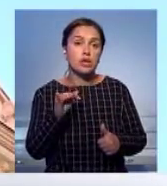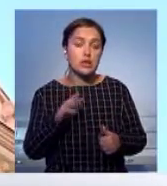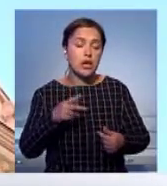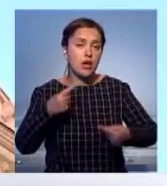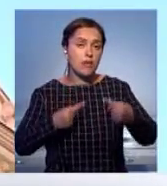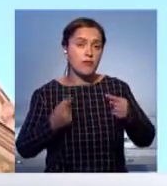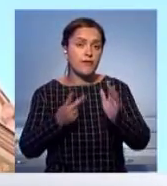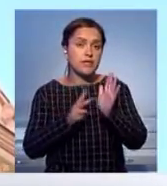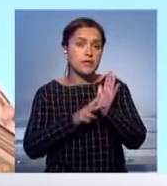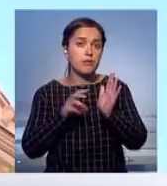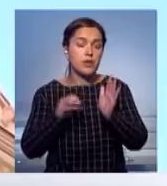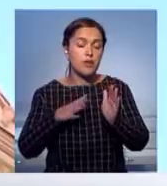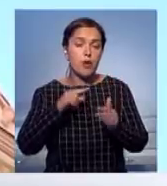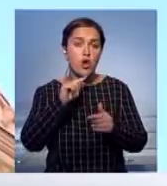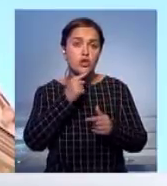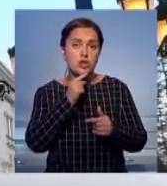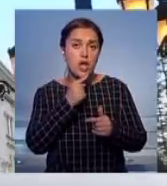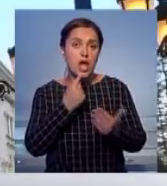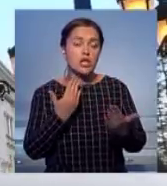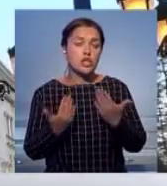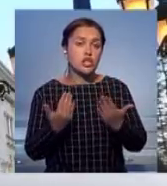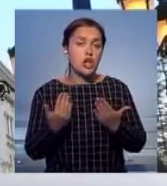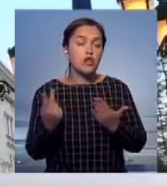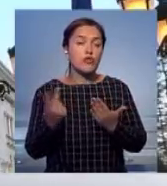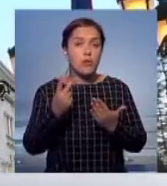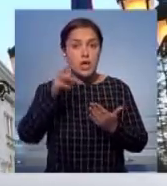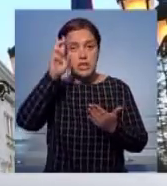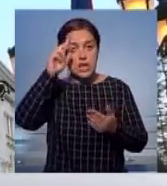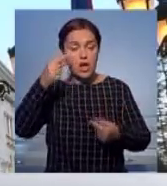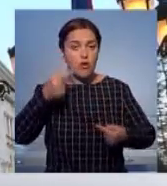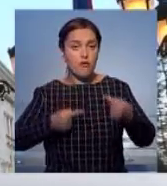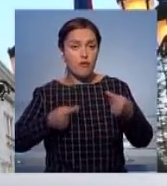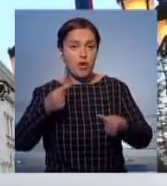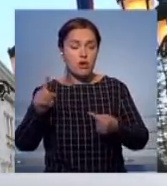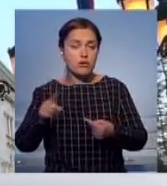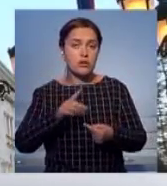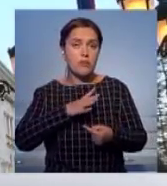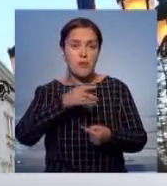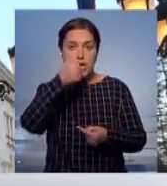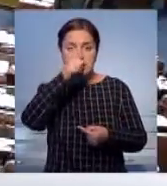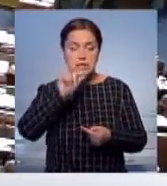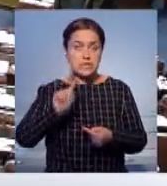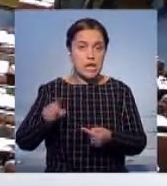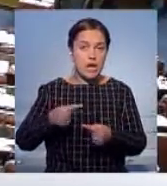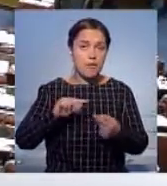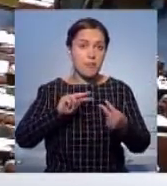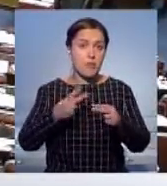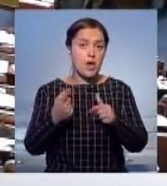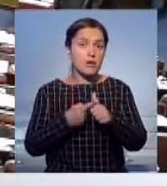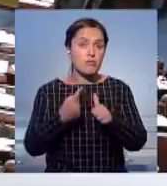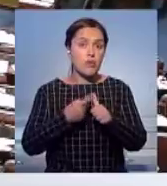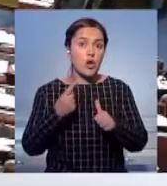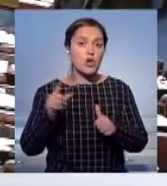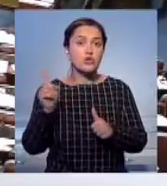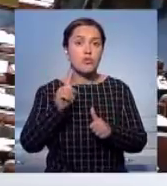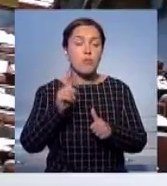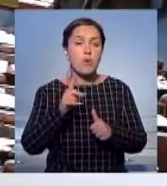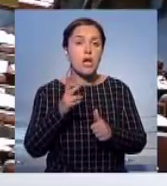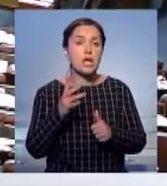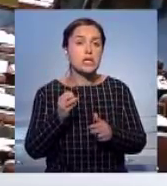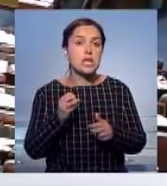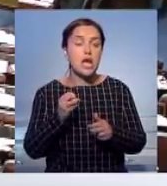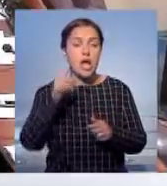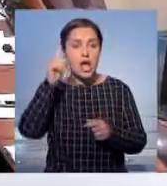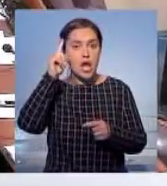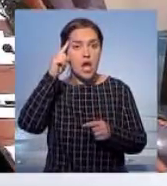27 лет осложнял отношения между двумя странами. Все это время Афины требовали переименования страны, чтобы ее не путали с одноименной греческой